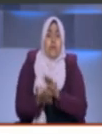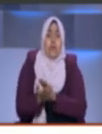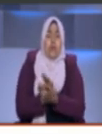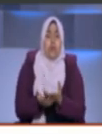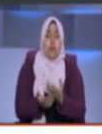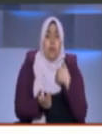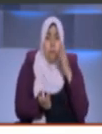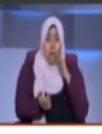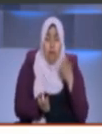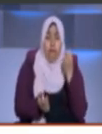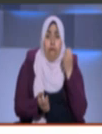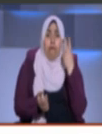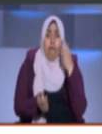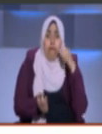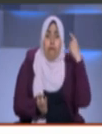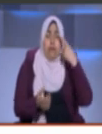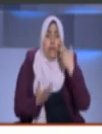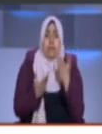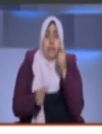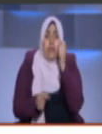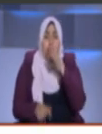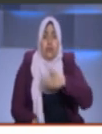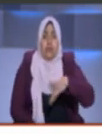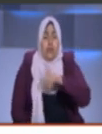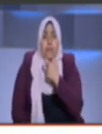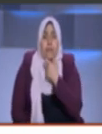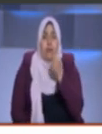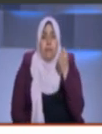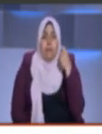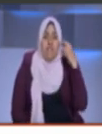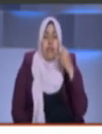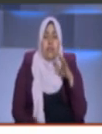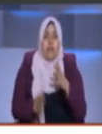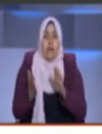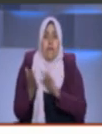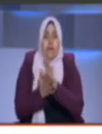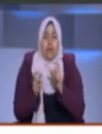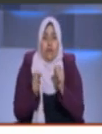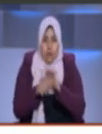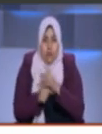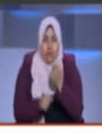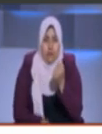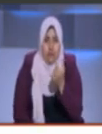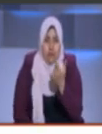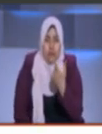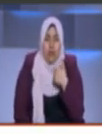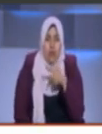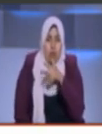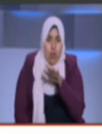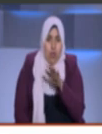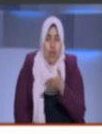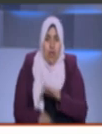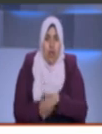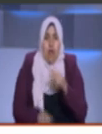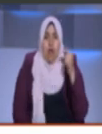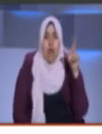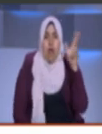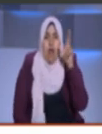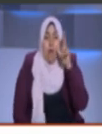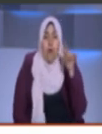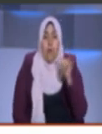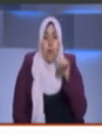كيف يفكر أساس البريطانيون فيه؟ إذا سمحت لي دينا، هنا خبر عاجل الآن،